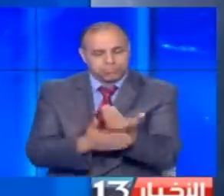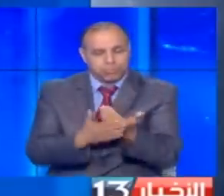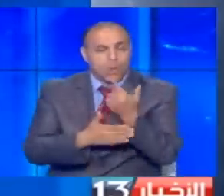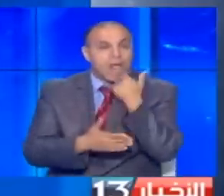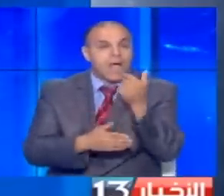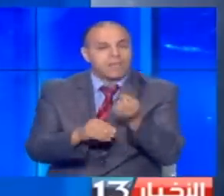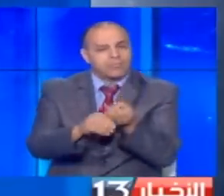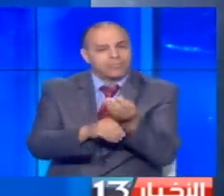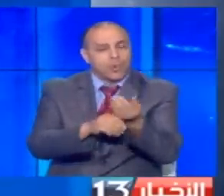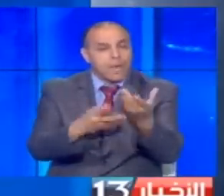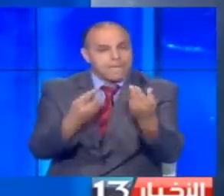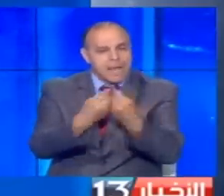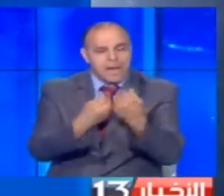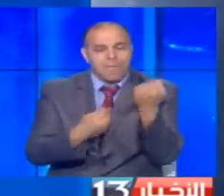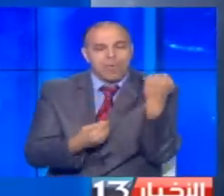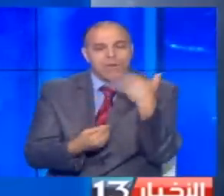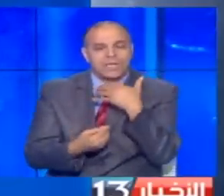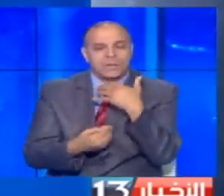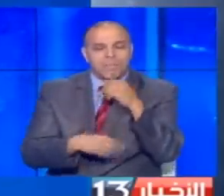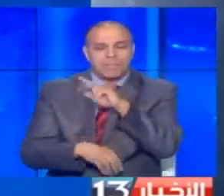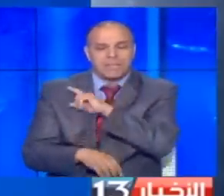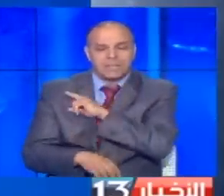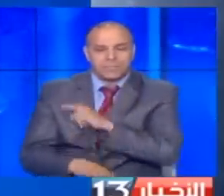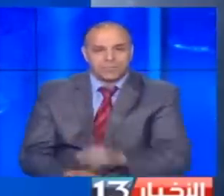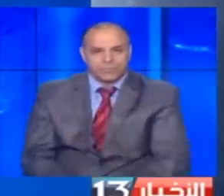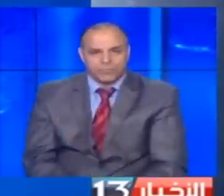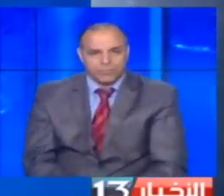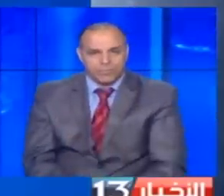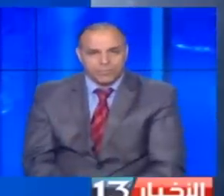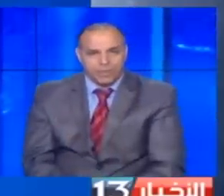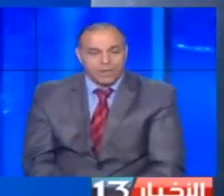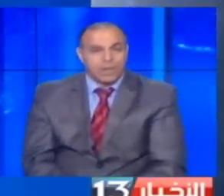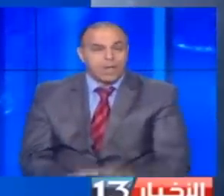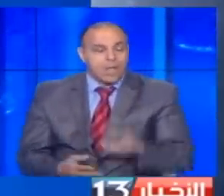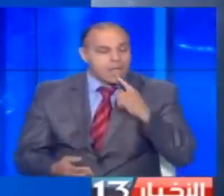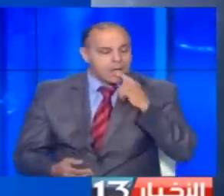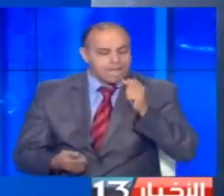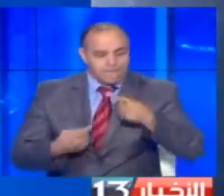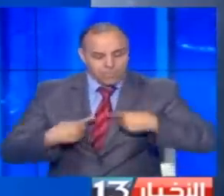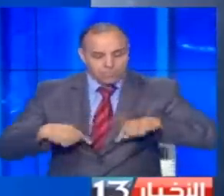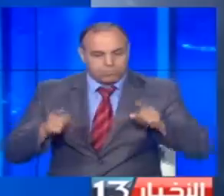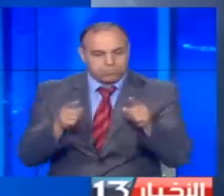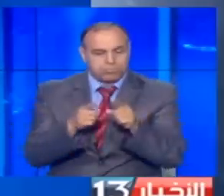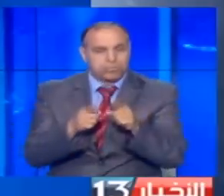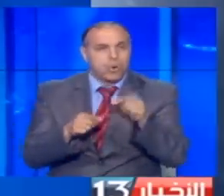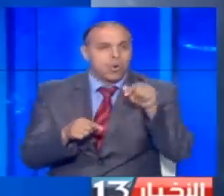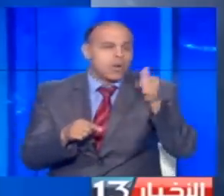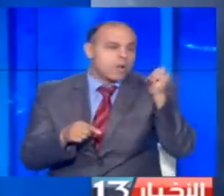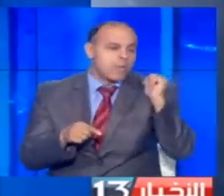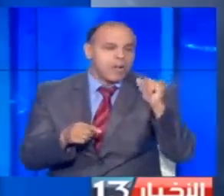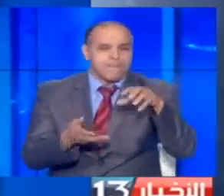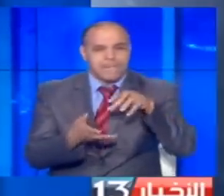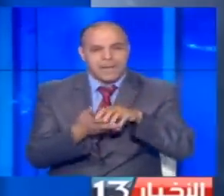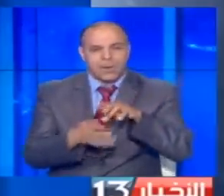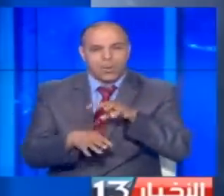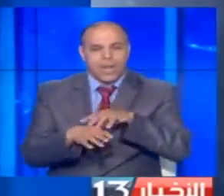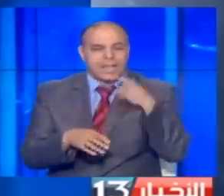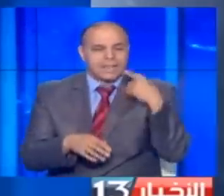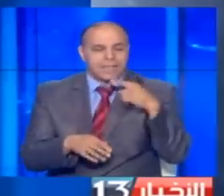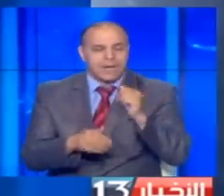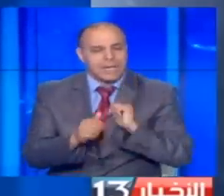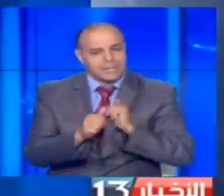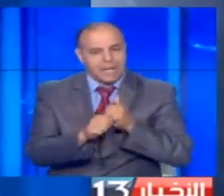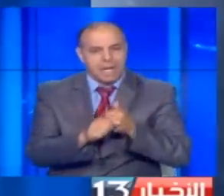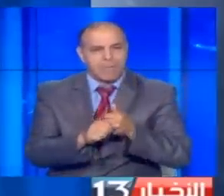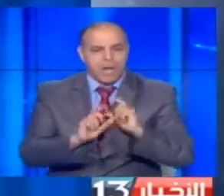اضافيا كنت معنا مباشره من مدينه وكان مجلس وزاري مضيق ونالت ام امس لمقر ولايه نابل تابعه